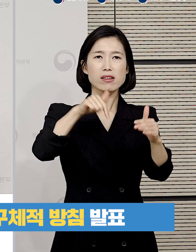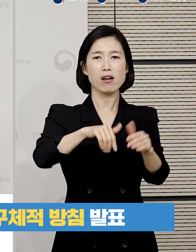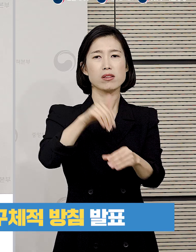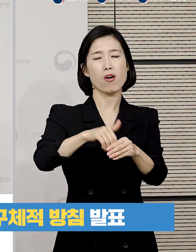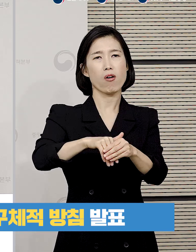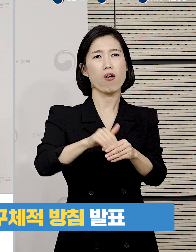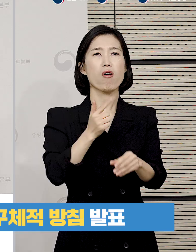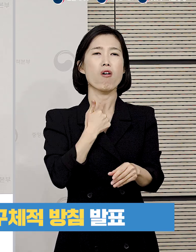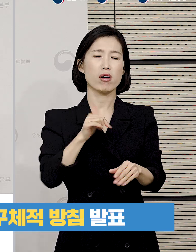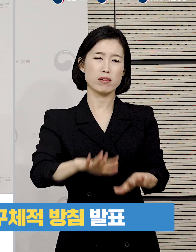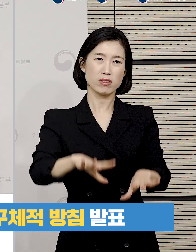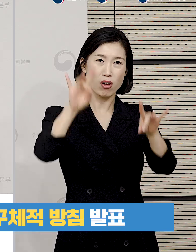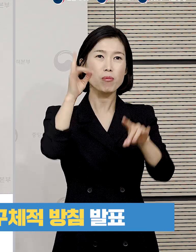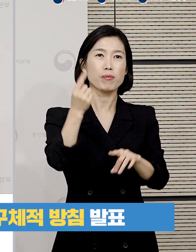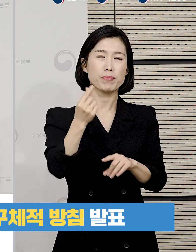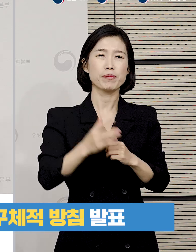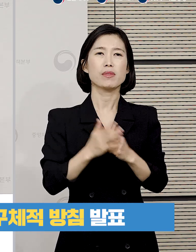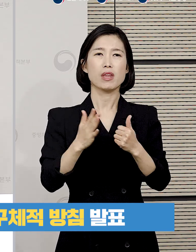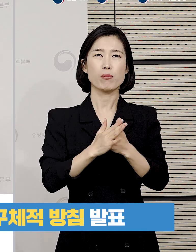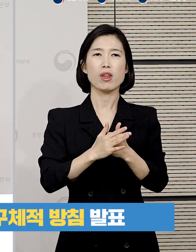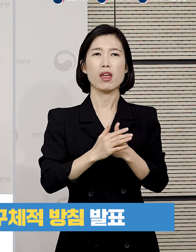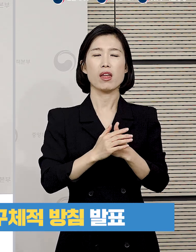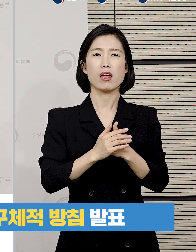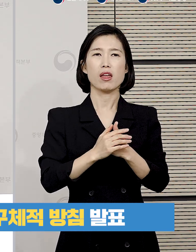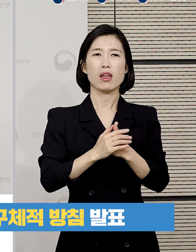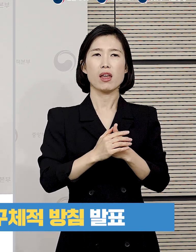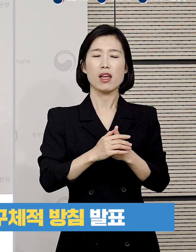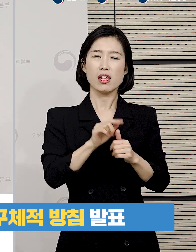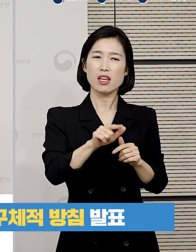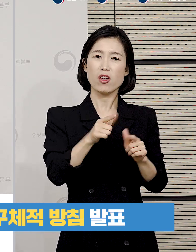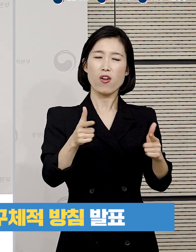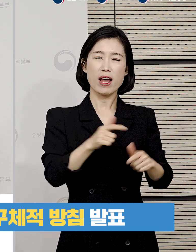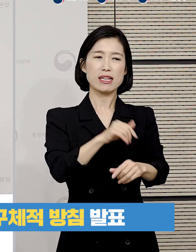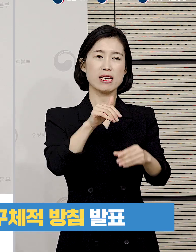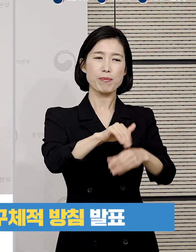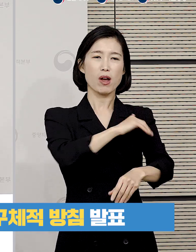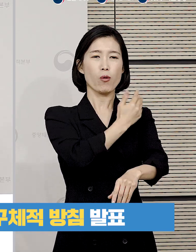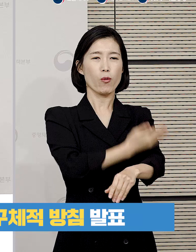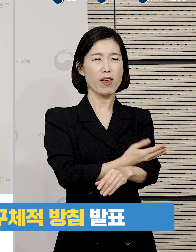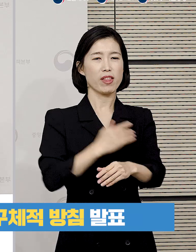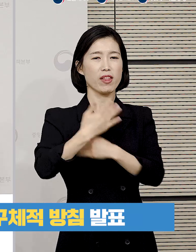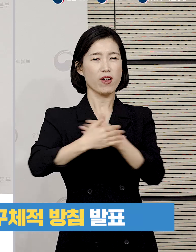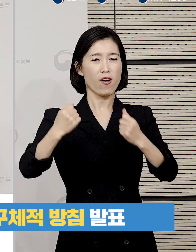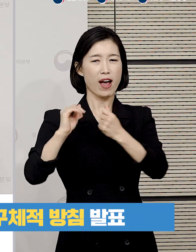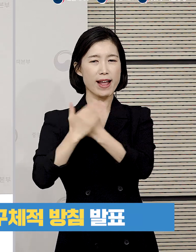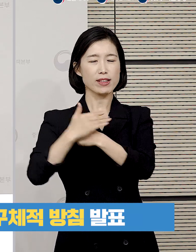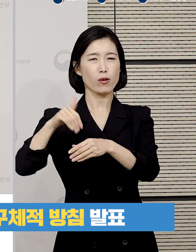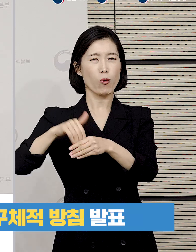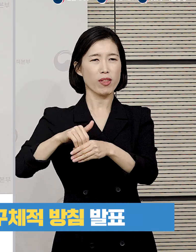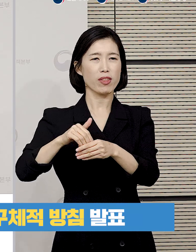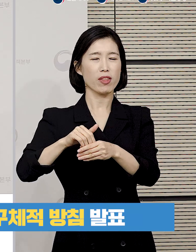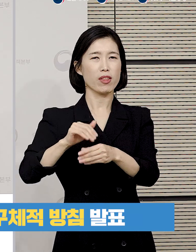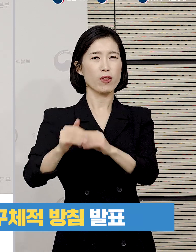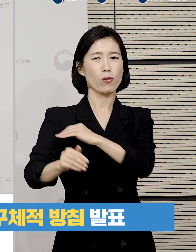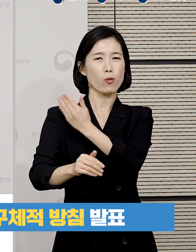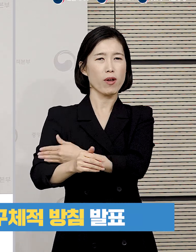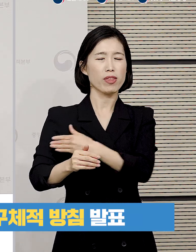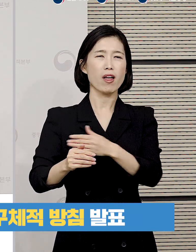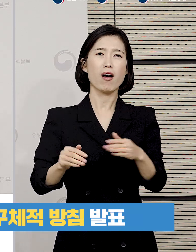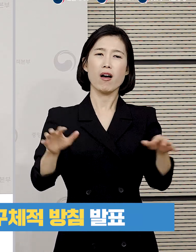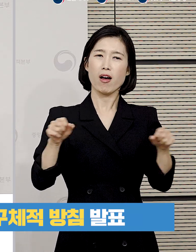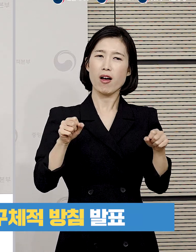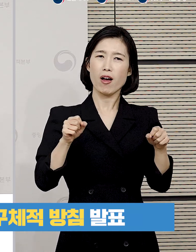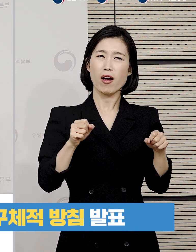치르는 것도 첫 번째 사례로 알고 있습니다. 그래서 여러 가지 이러한 기본적인 가치를